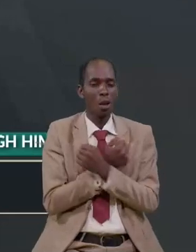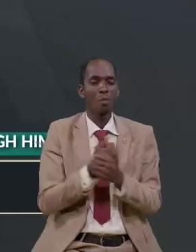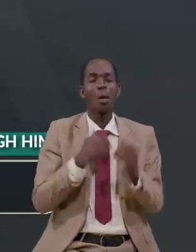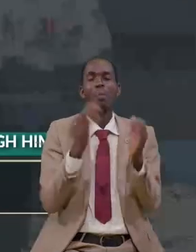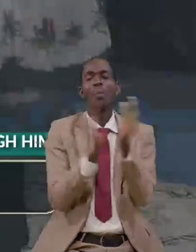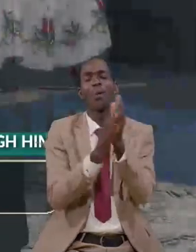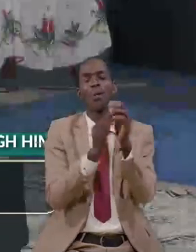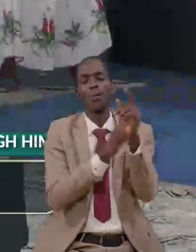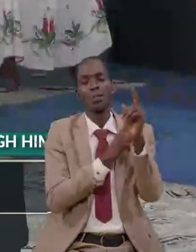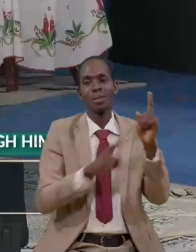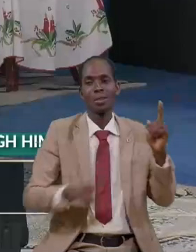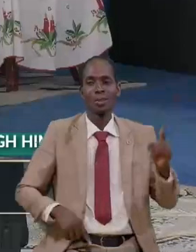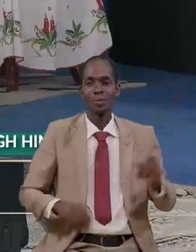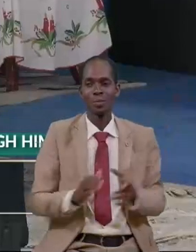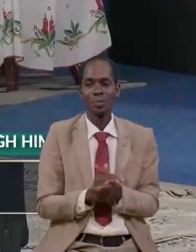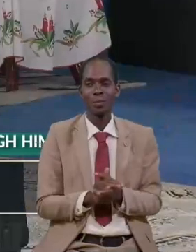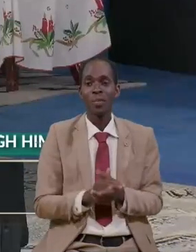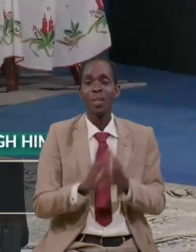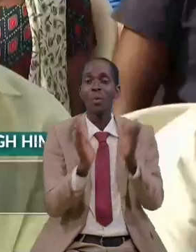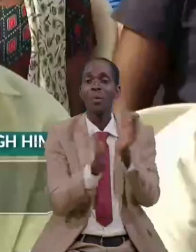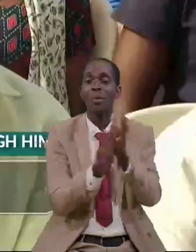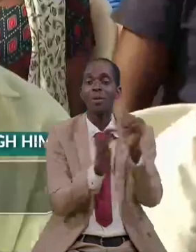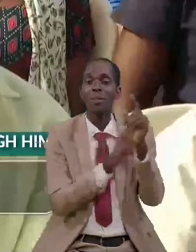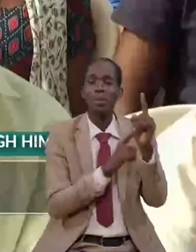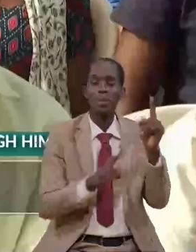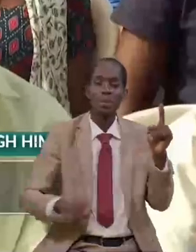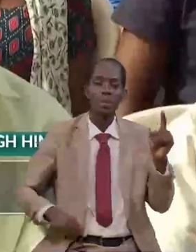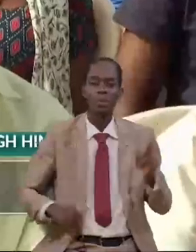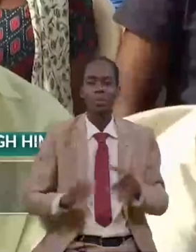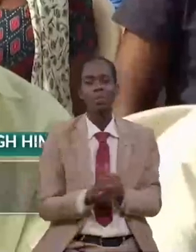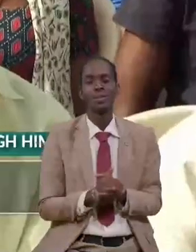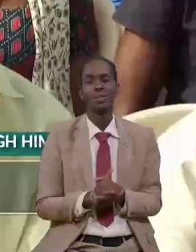Dieu. J'ai dit gloire à Dieu.